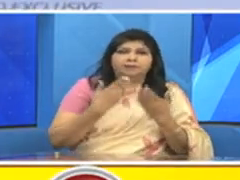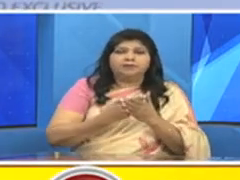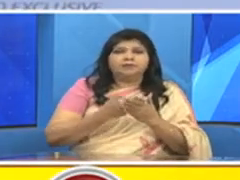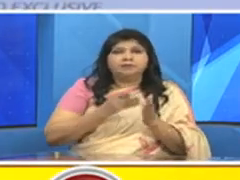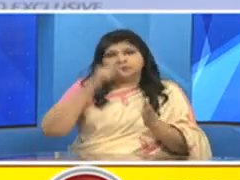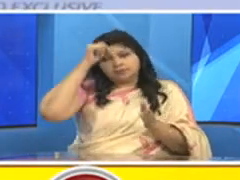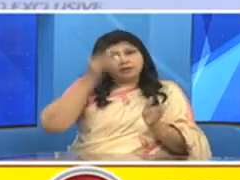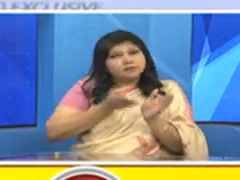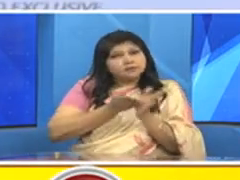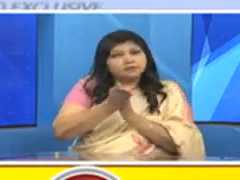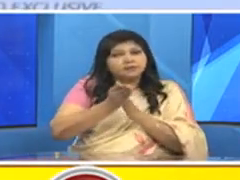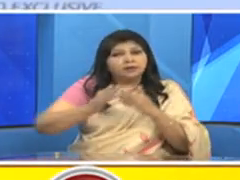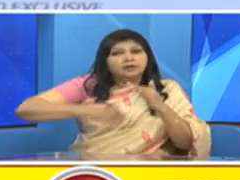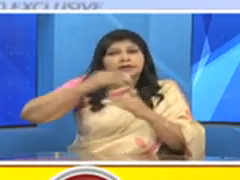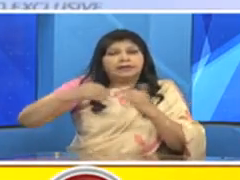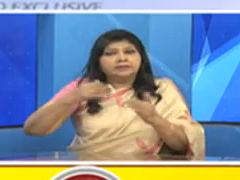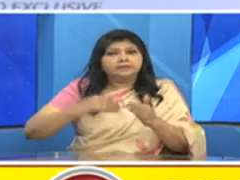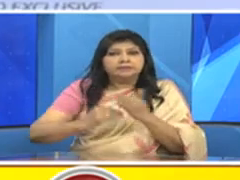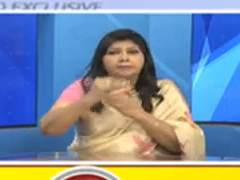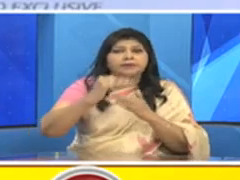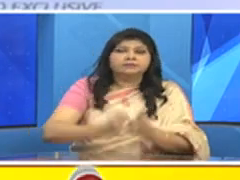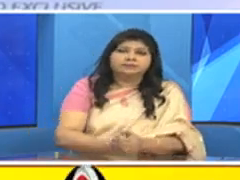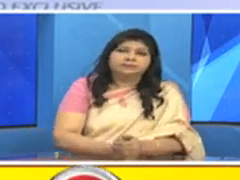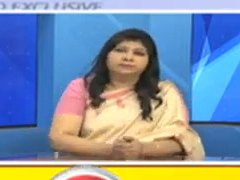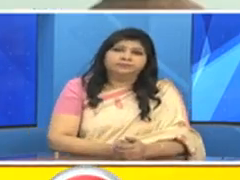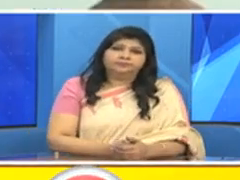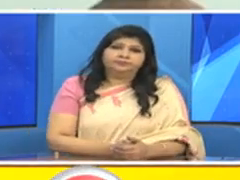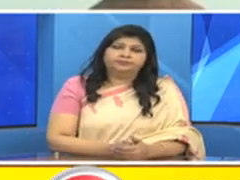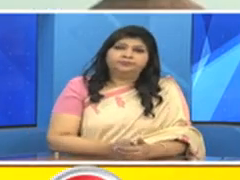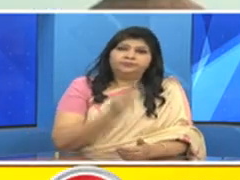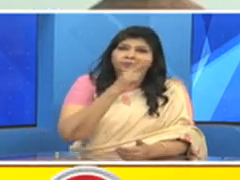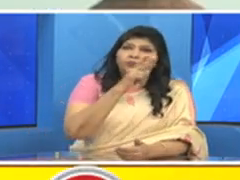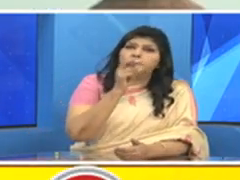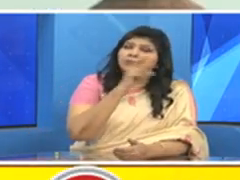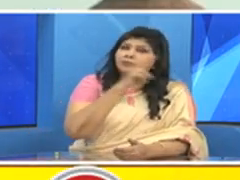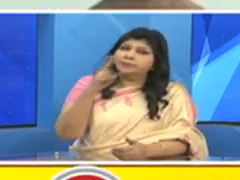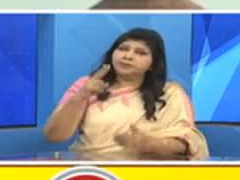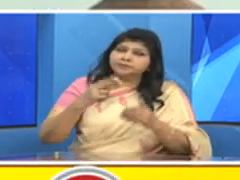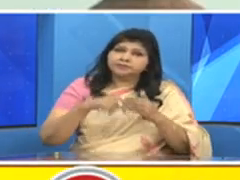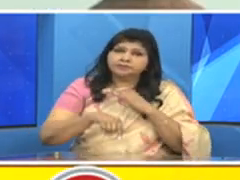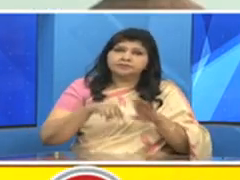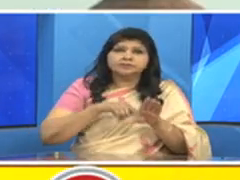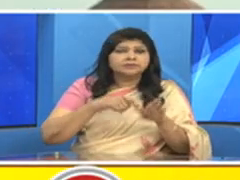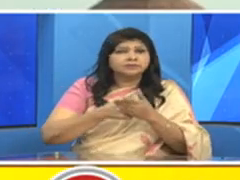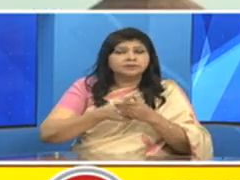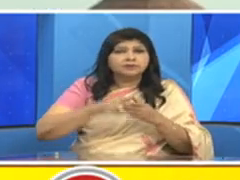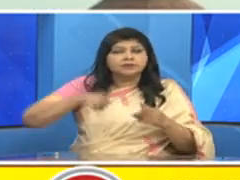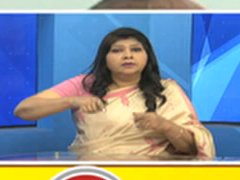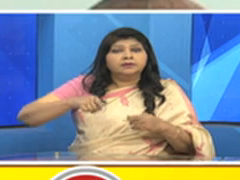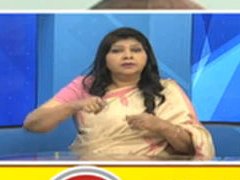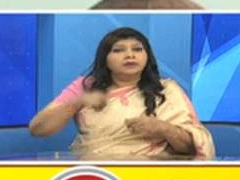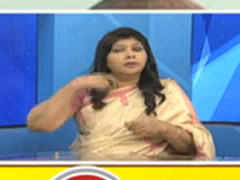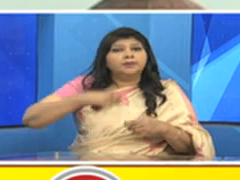दिशा में एक और कदम आगे बढ़ चला है। 2022 में हमारी आज़ादी के 75